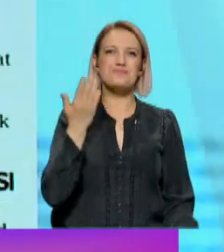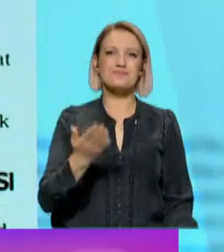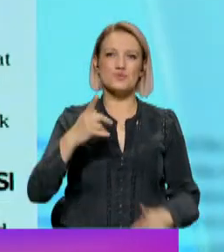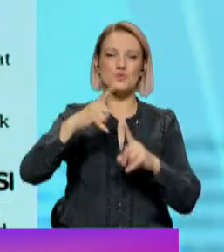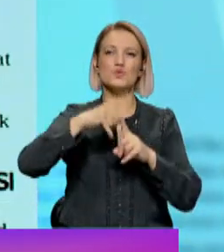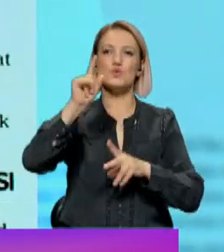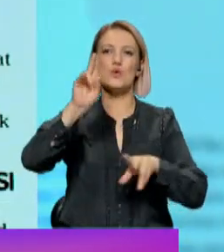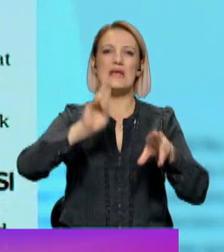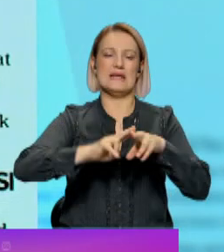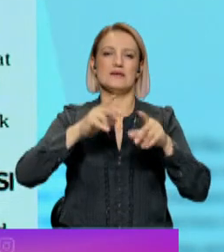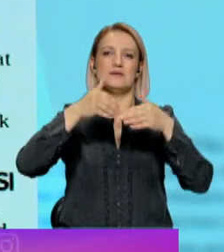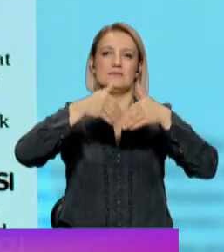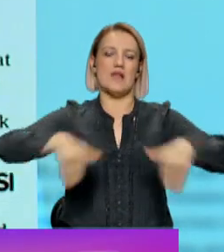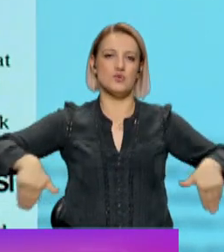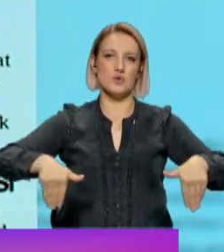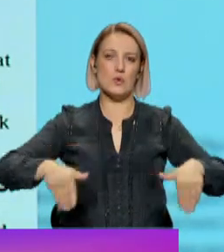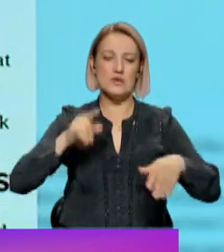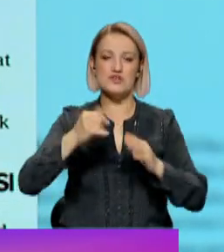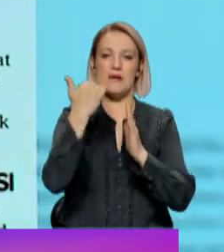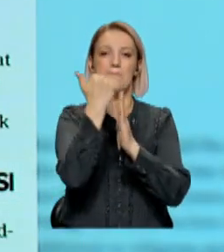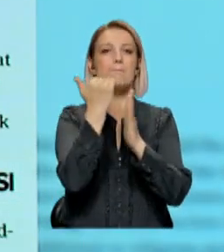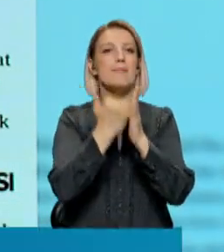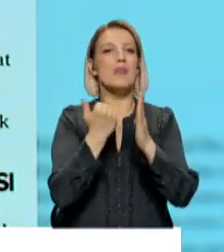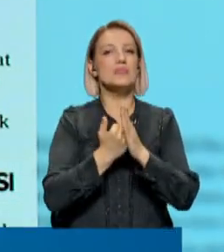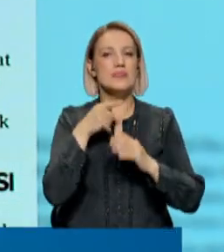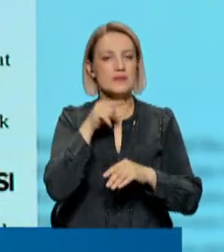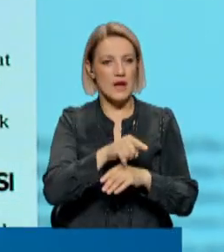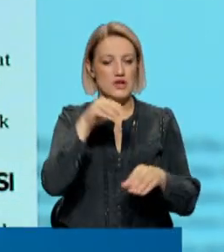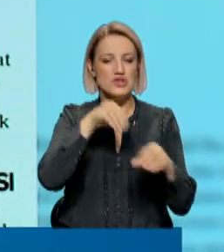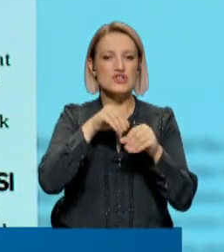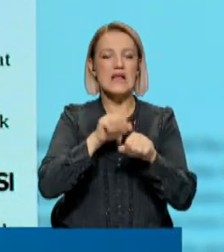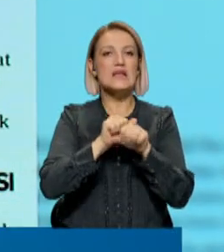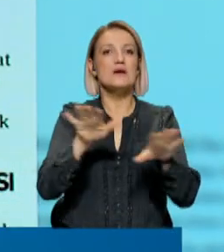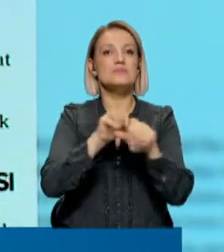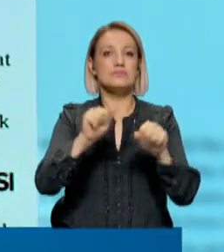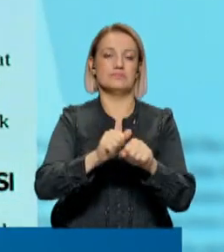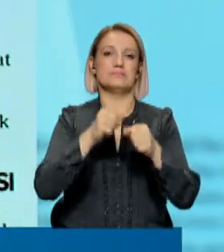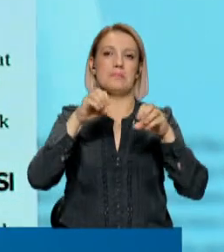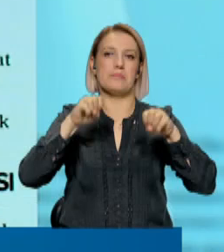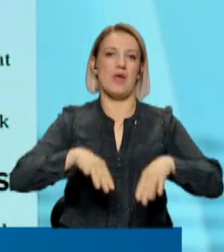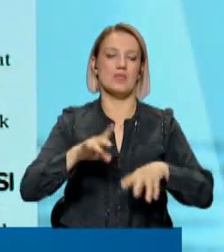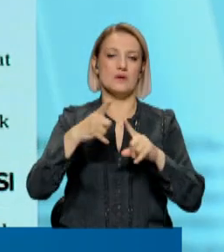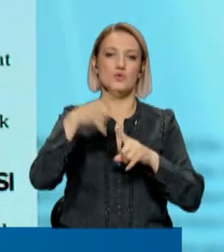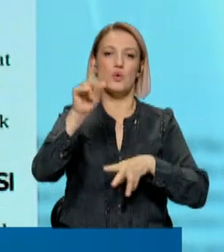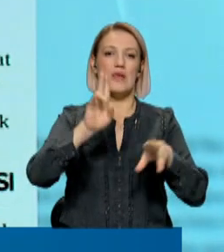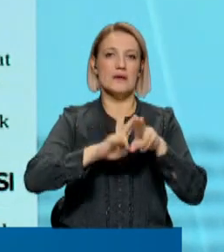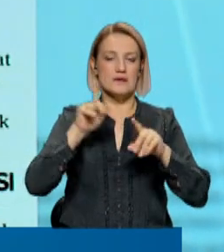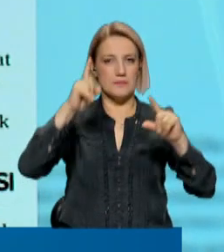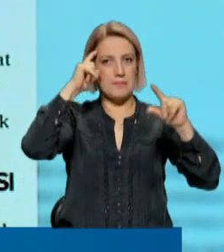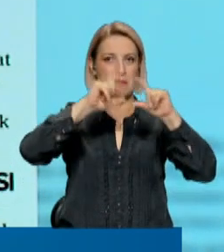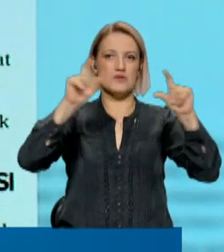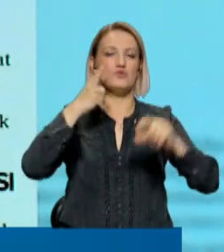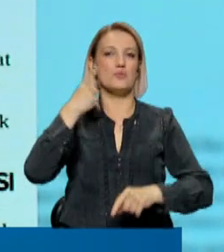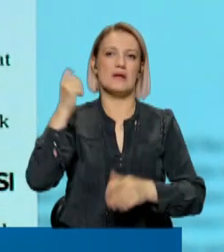TÜİK sansürü. Şimdi de madde sepetindeki fiyatları yayımlamayı bıraktı TÜİK. Cumhuriyet Gazetesi'nin